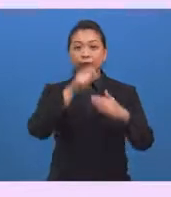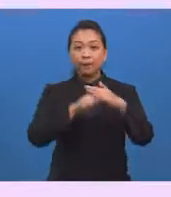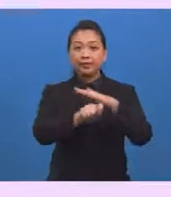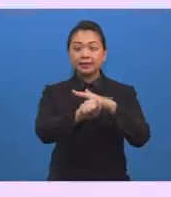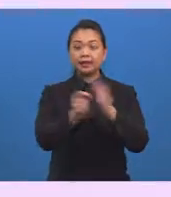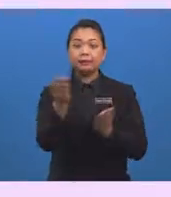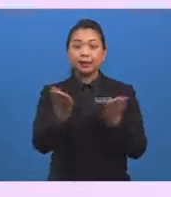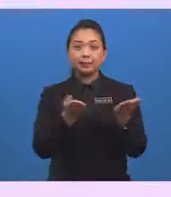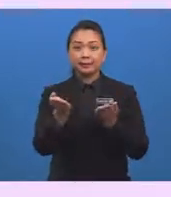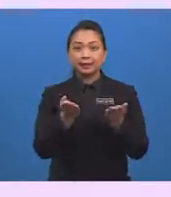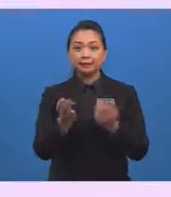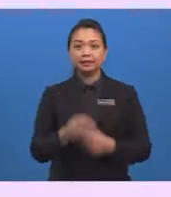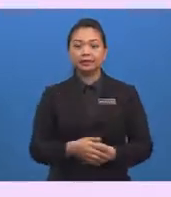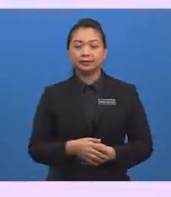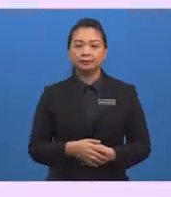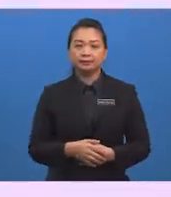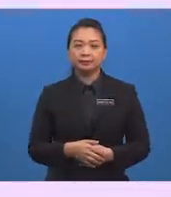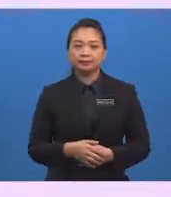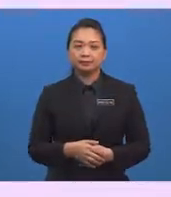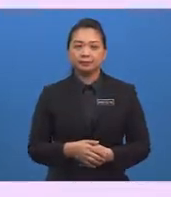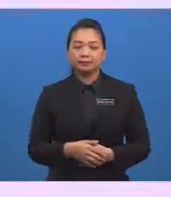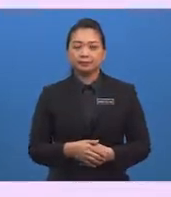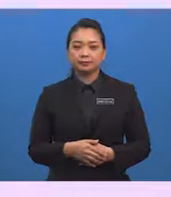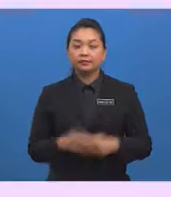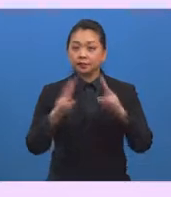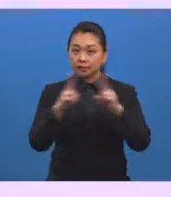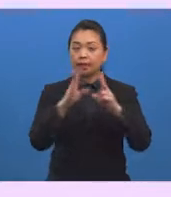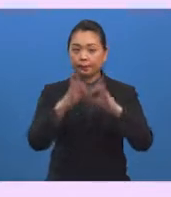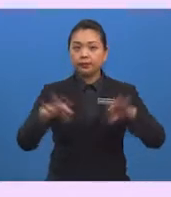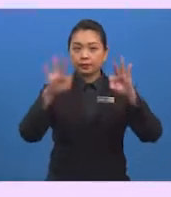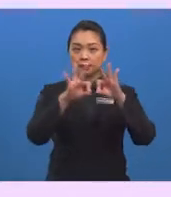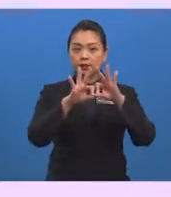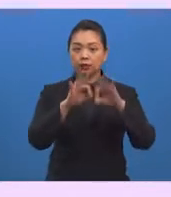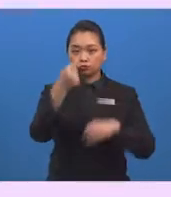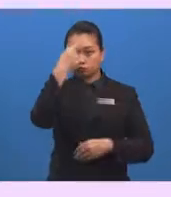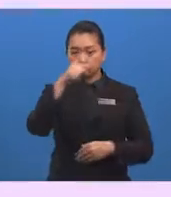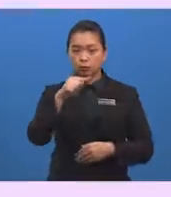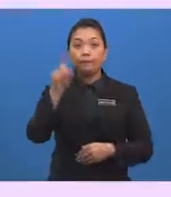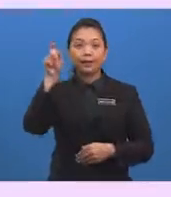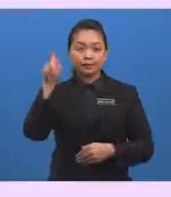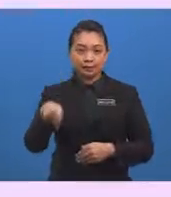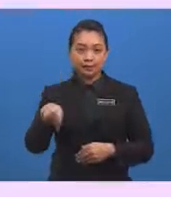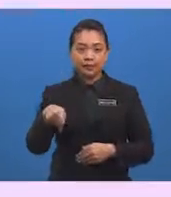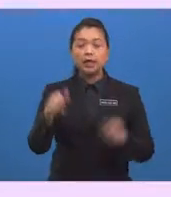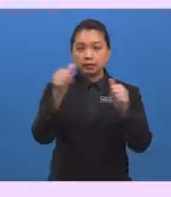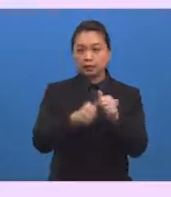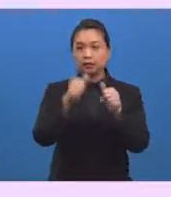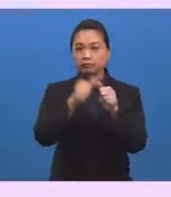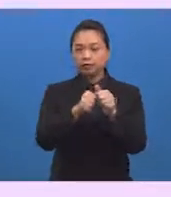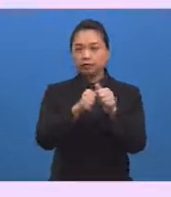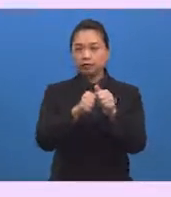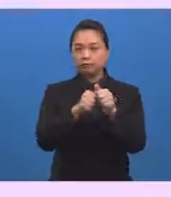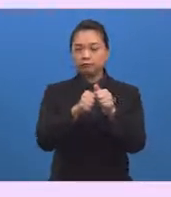permodenan dalam sektor perkhidmatan yang sangat penting bagi memastikan setiap hasrat organisasi